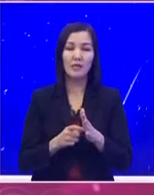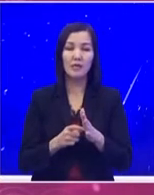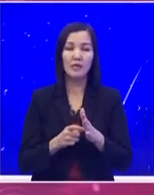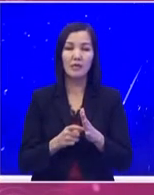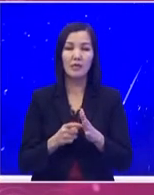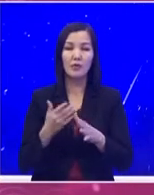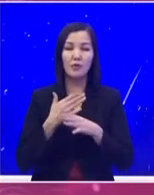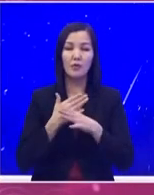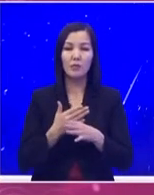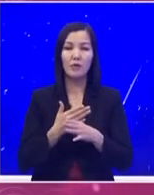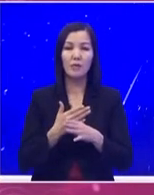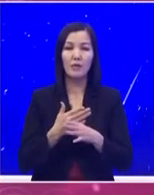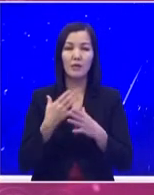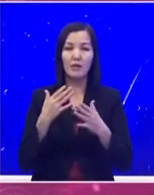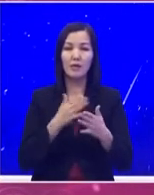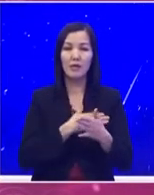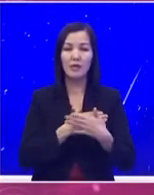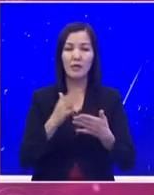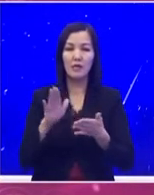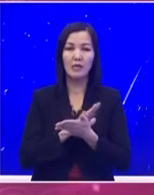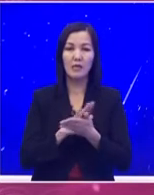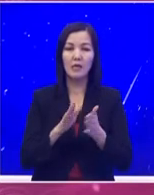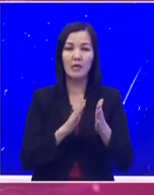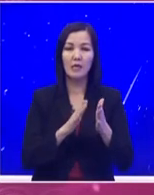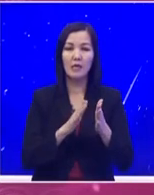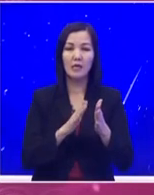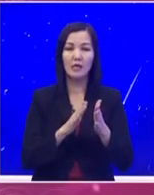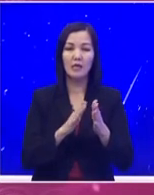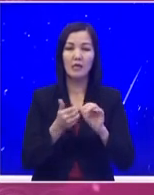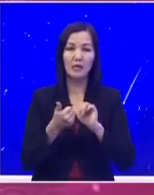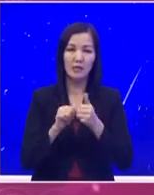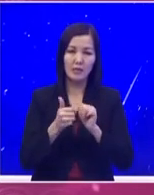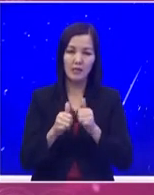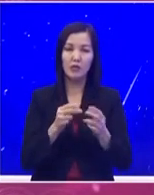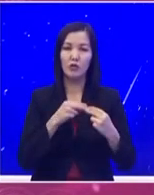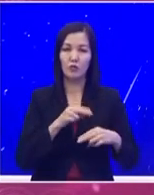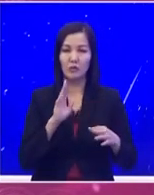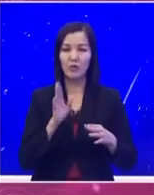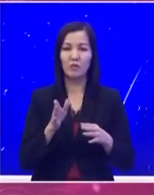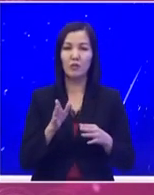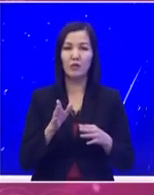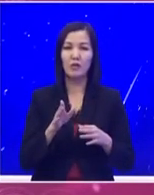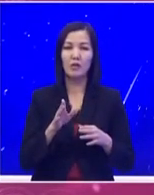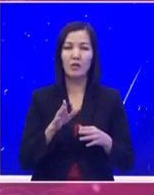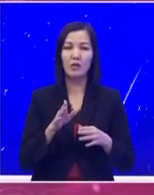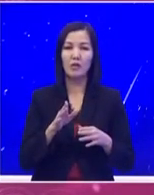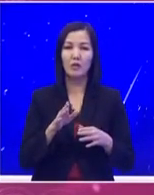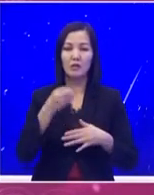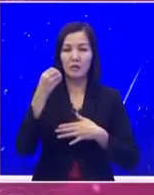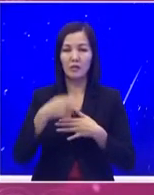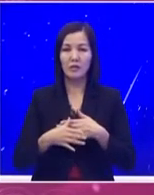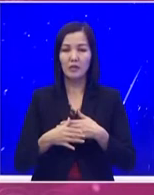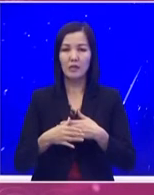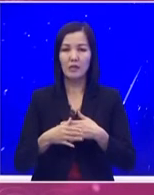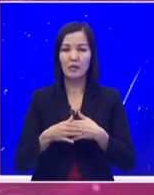аясында еріктілеріміз кезек-кезек жұмыс істейтін болады осы уақыттарында. Сондықтан да барлығы колл-центрда